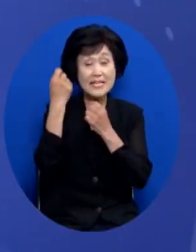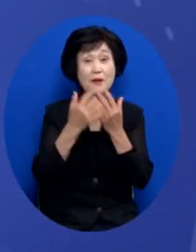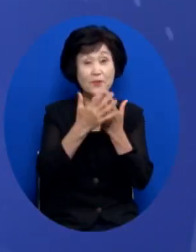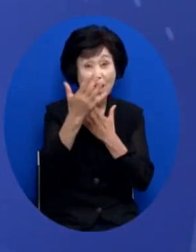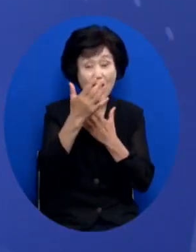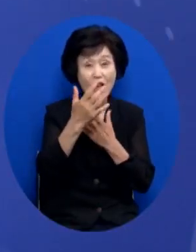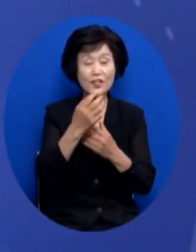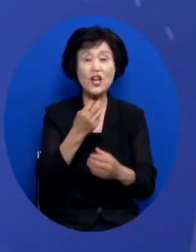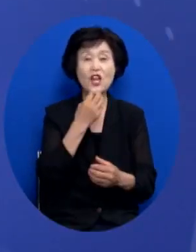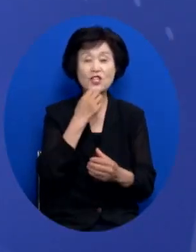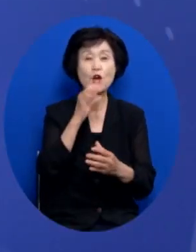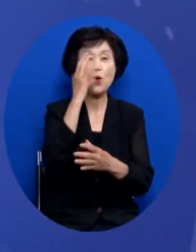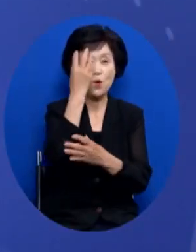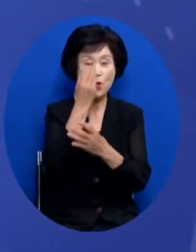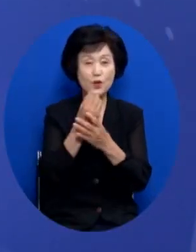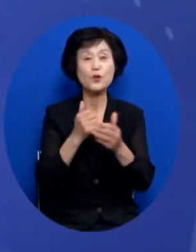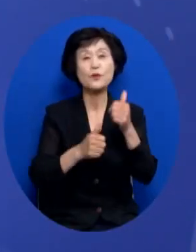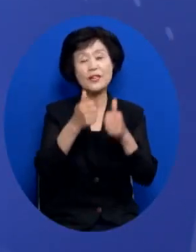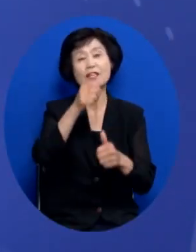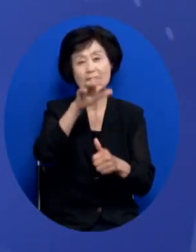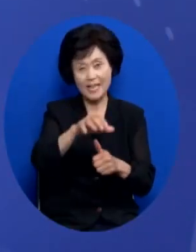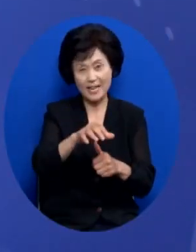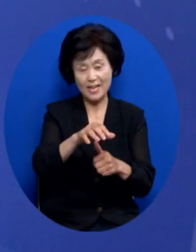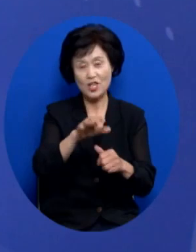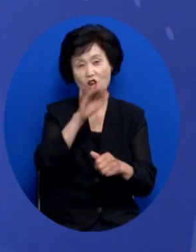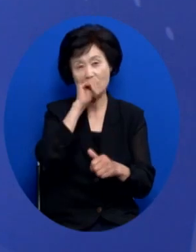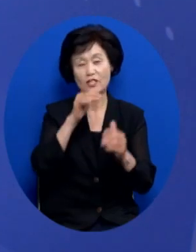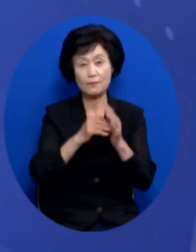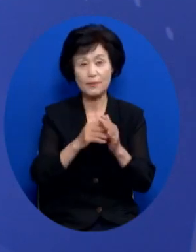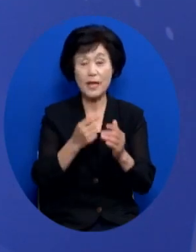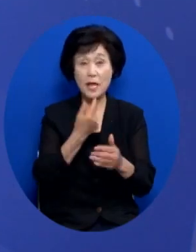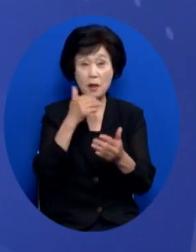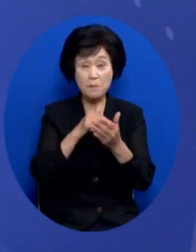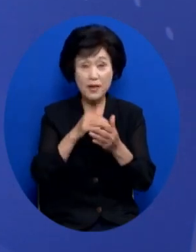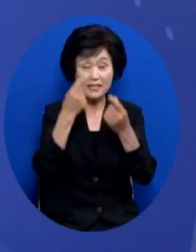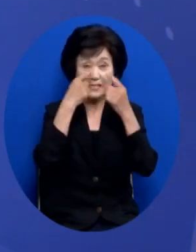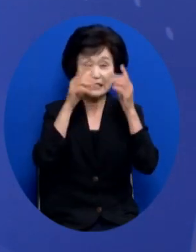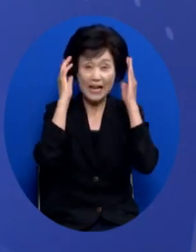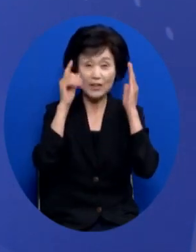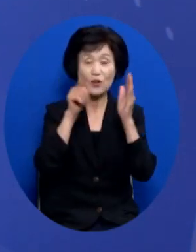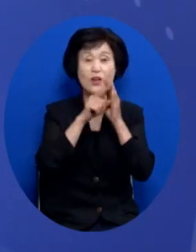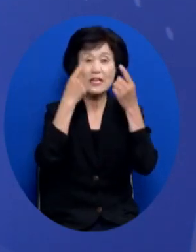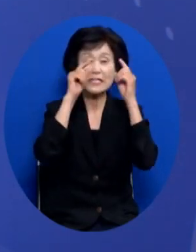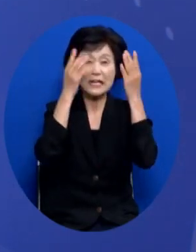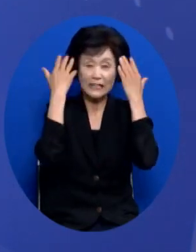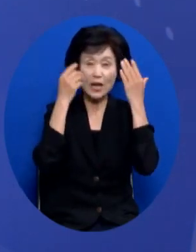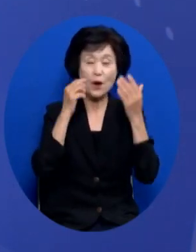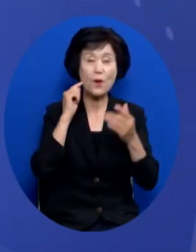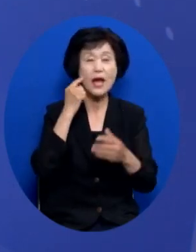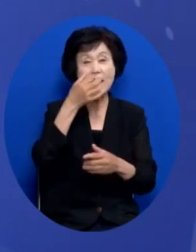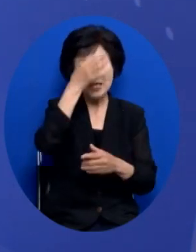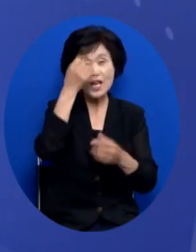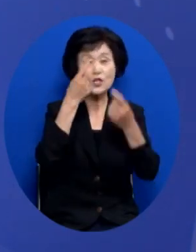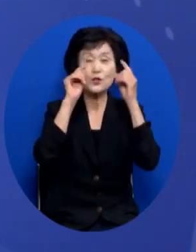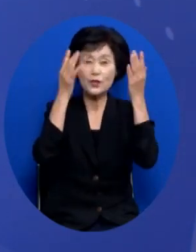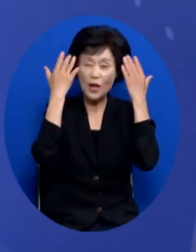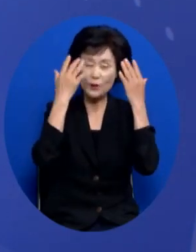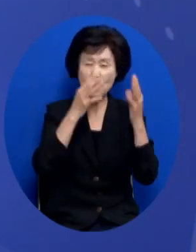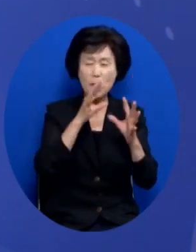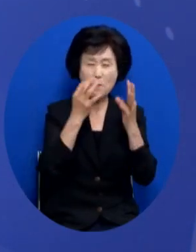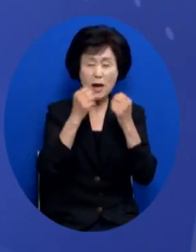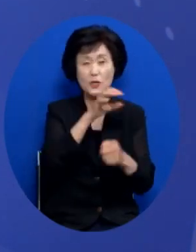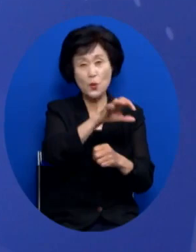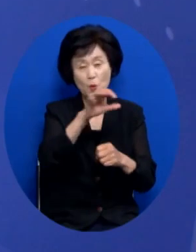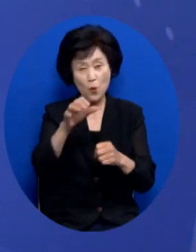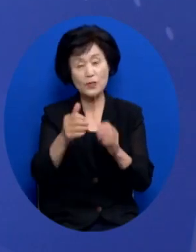서울 월드컵 경기장에서 진행됐는데요. 백석대학교 신학대학원, 백석예술대학교를 비롯해 많은 곳에서 지원한 자원봉사자들이